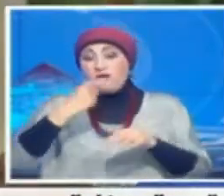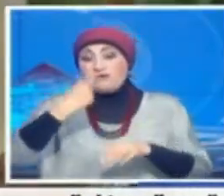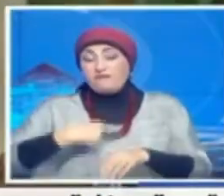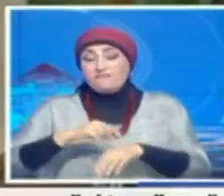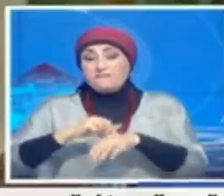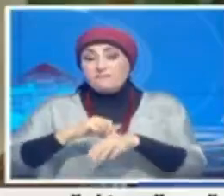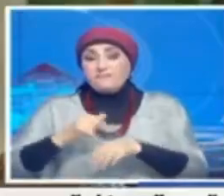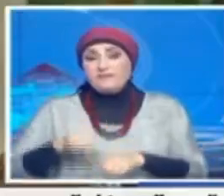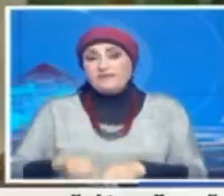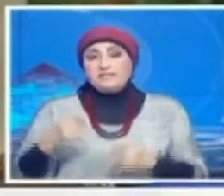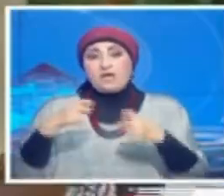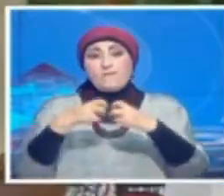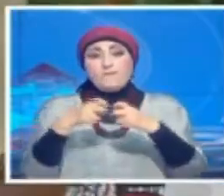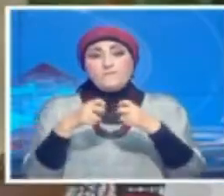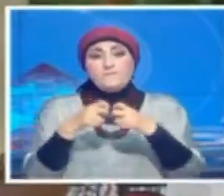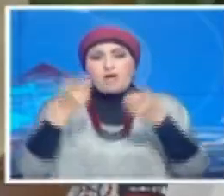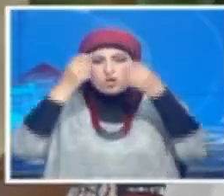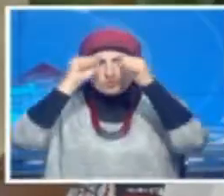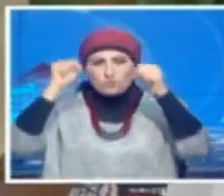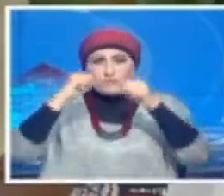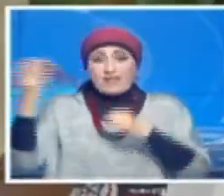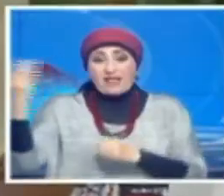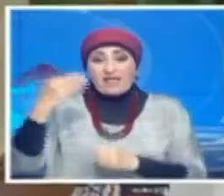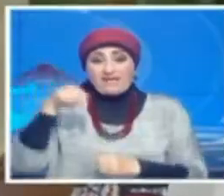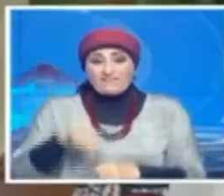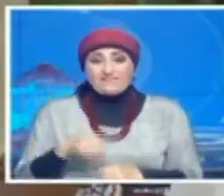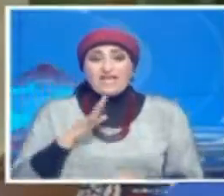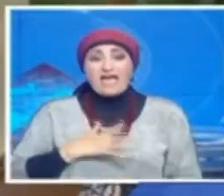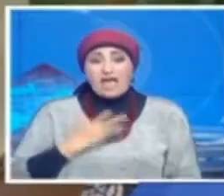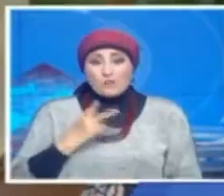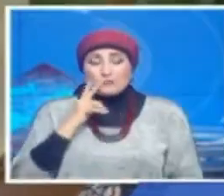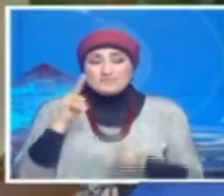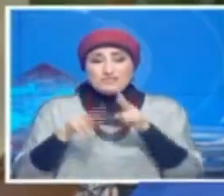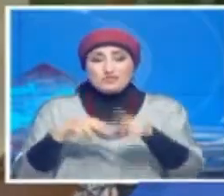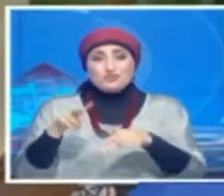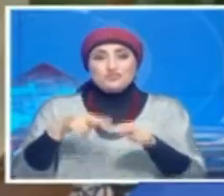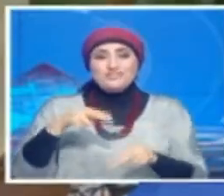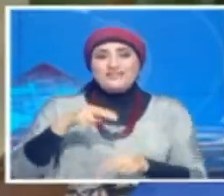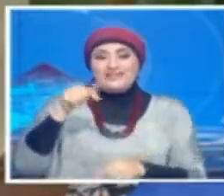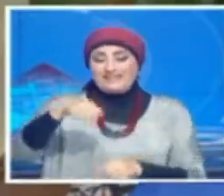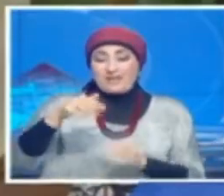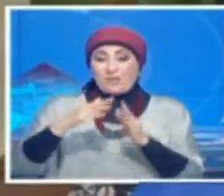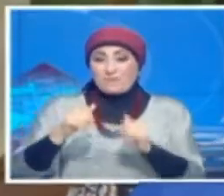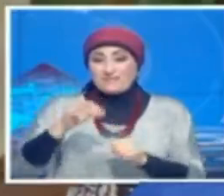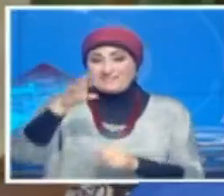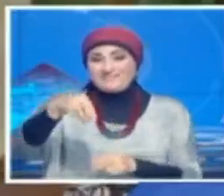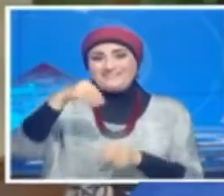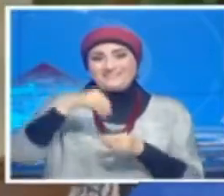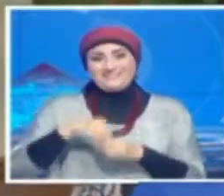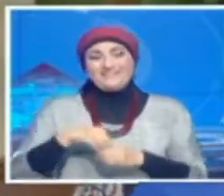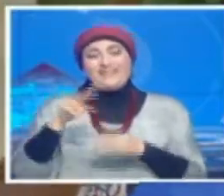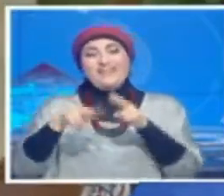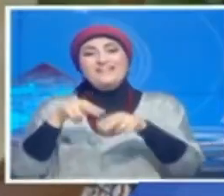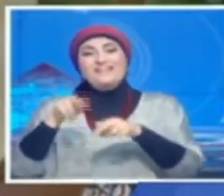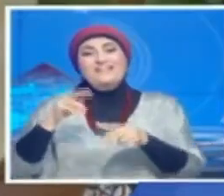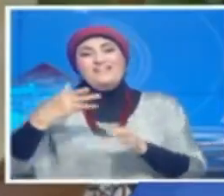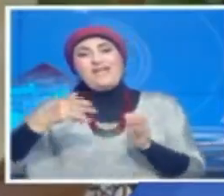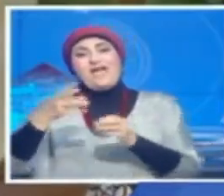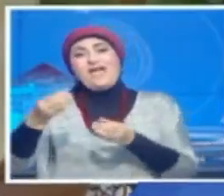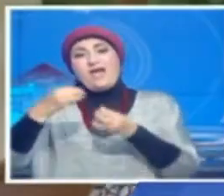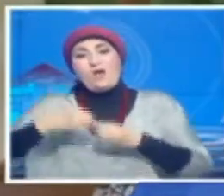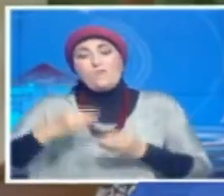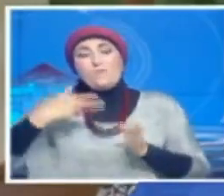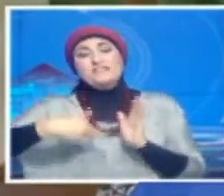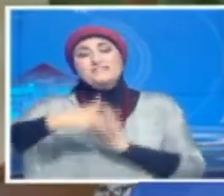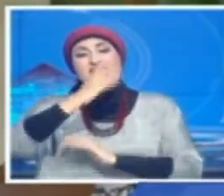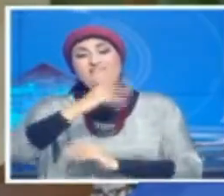هنا علشان الدبلوماسيين والسفر الموجودين لو حابين ياخدوا أي هدايا من منتجات مصرية وهم مسافرين، فهي طبعا فرصة كويسة